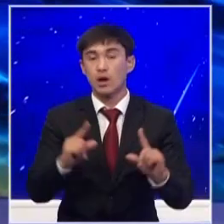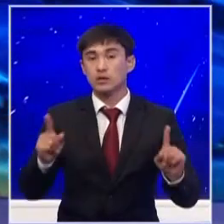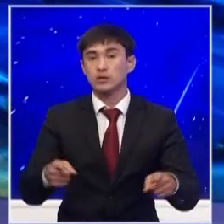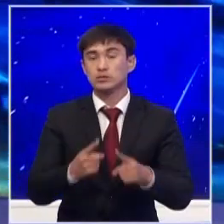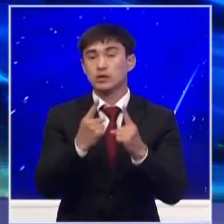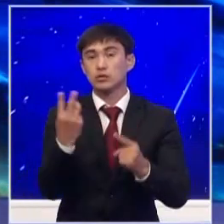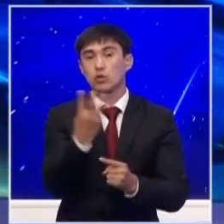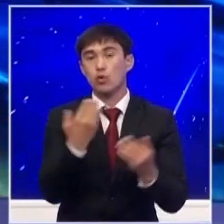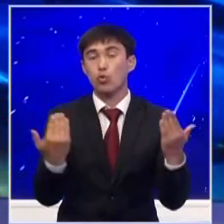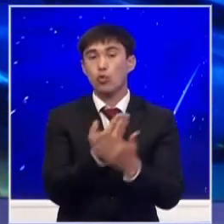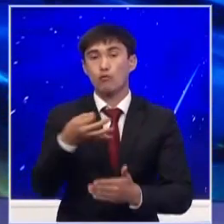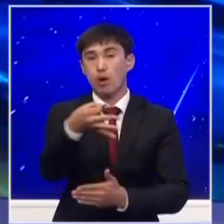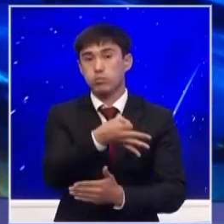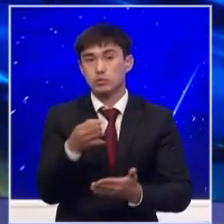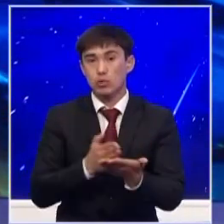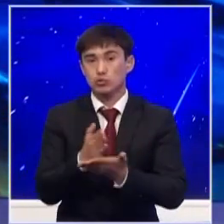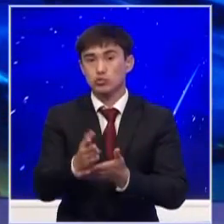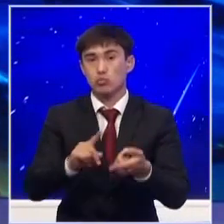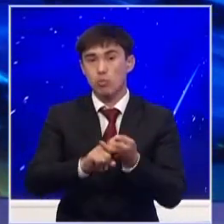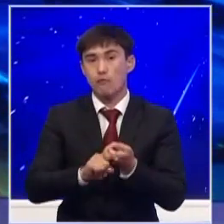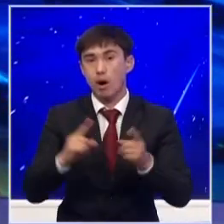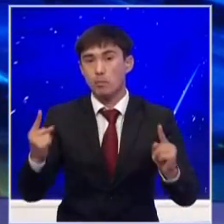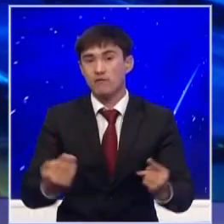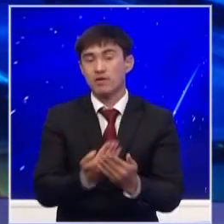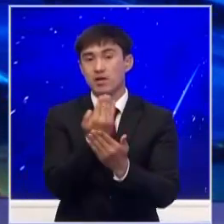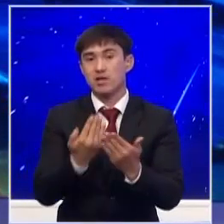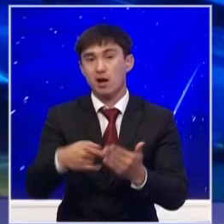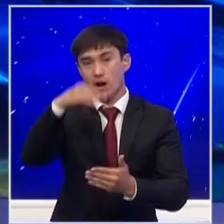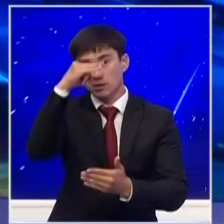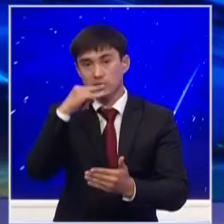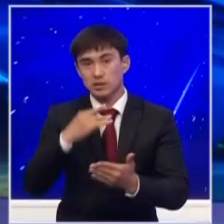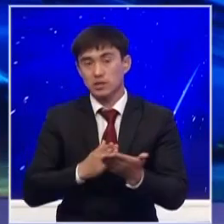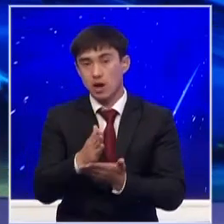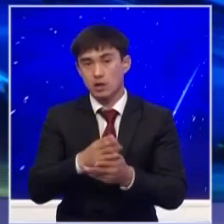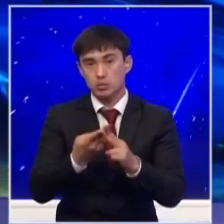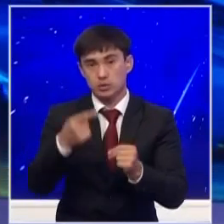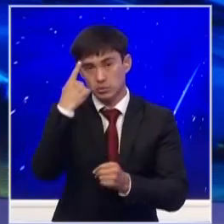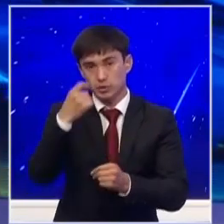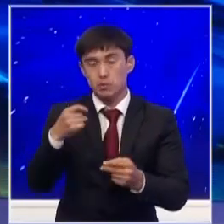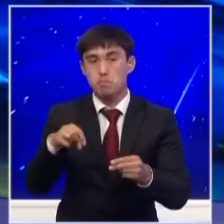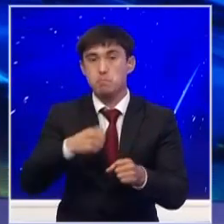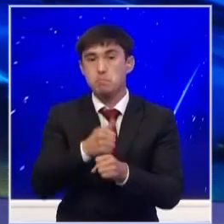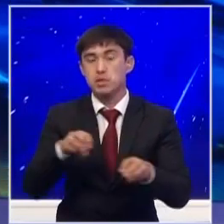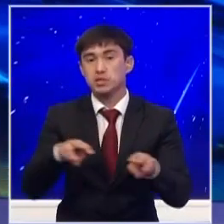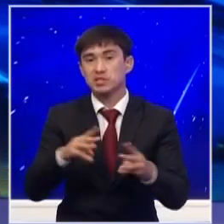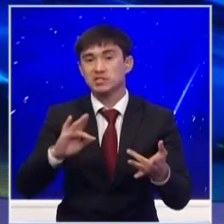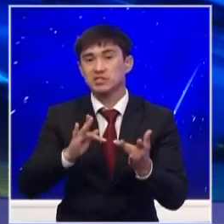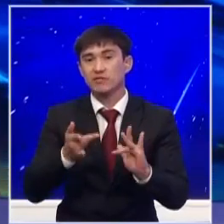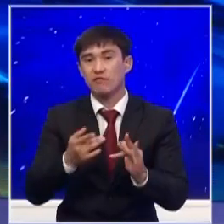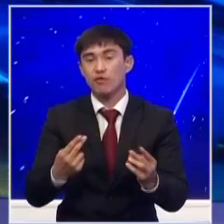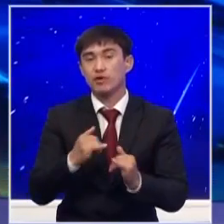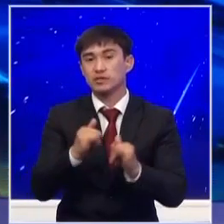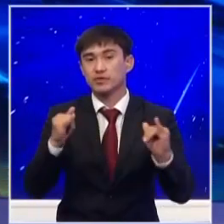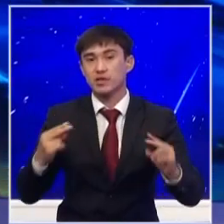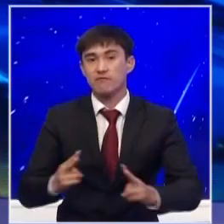Создание трех новых областей послужило поводом для обновления карты Казахстана. Об этом сообщил вице-министр цифрового развития, инноваций